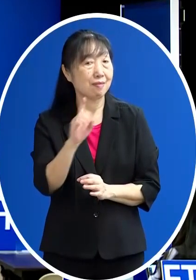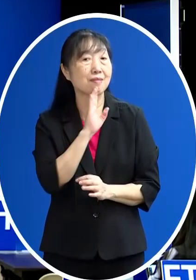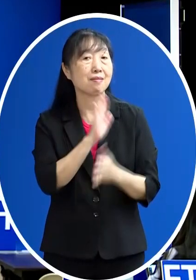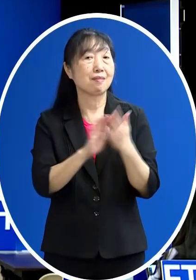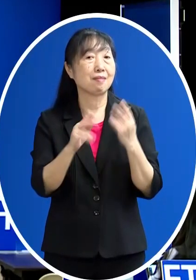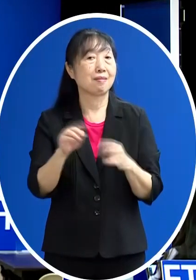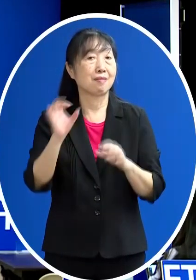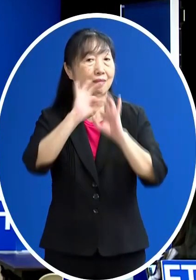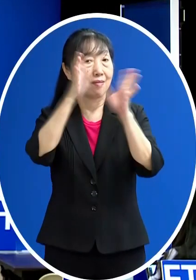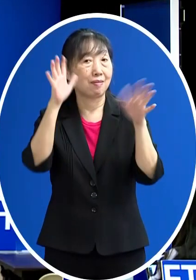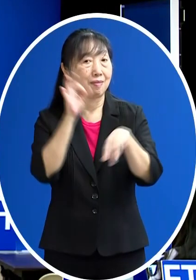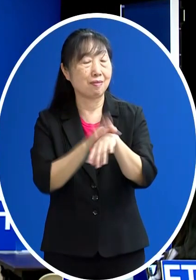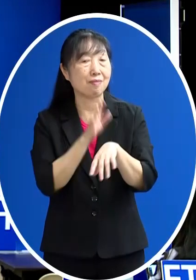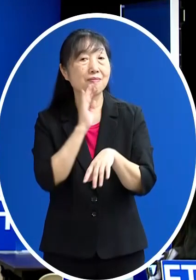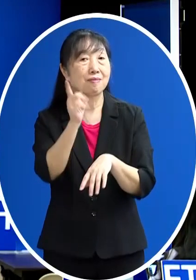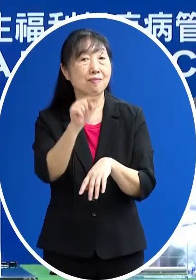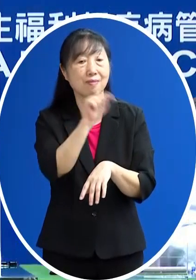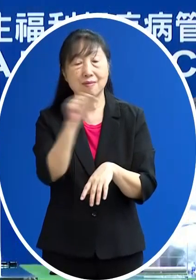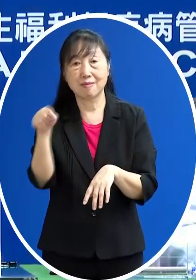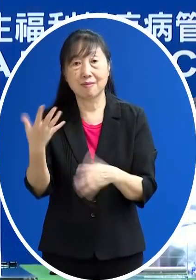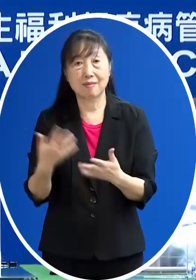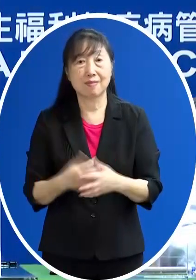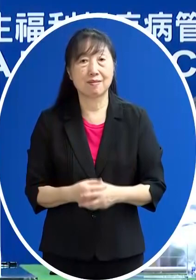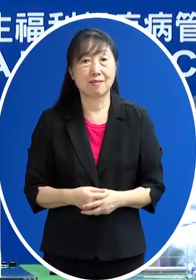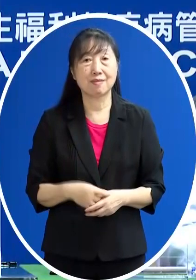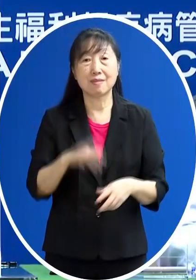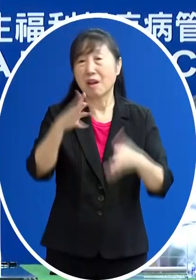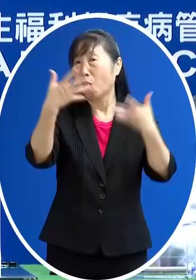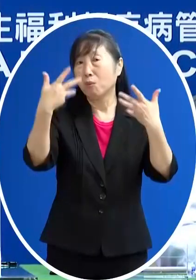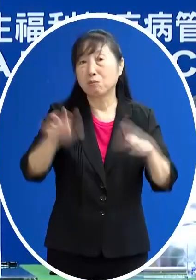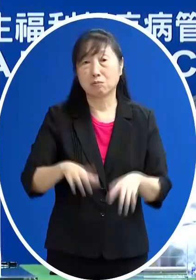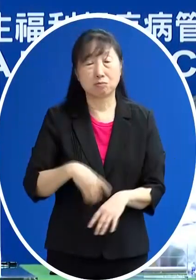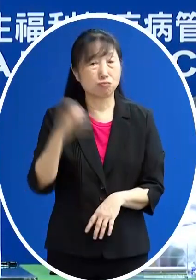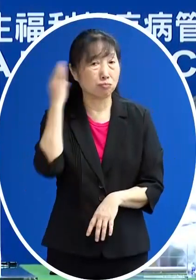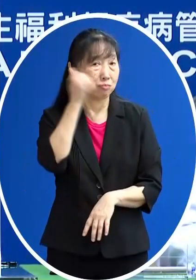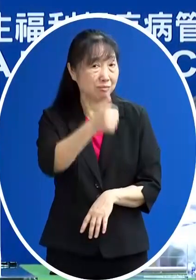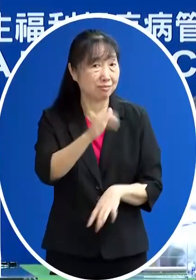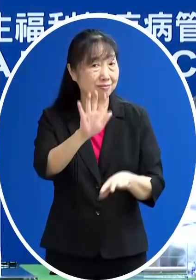药物？谢谢。 可能有好多个好消息了啊！